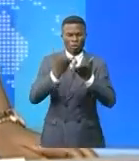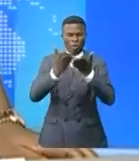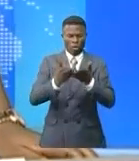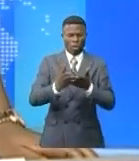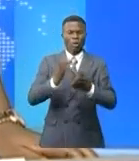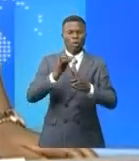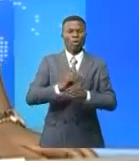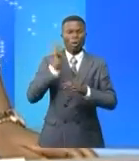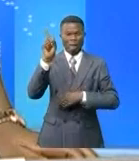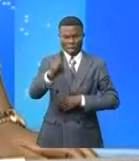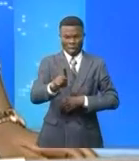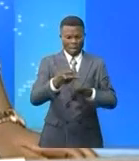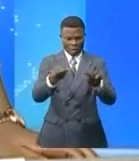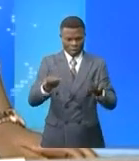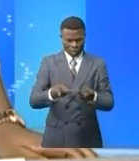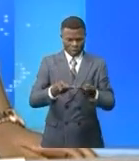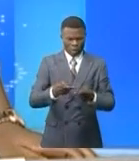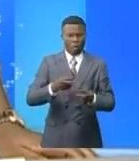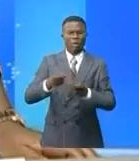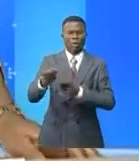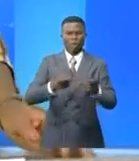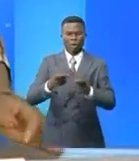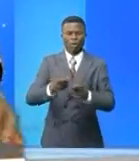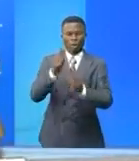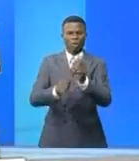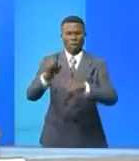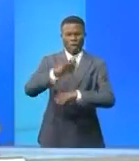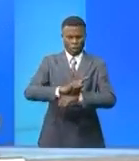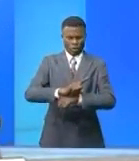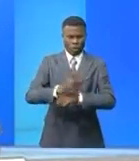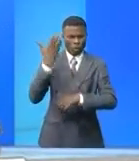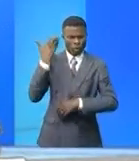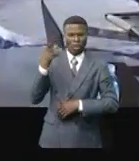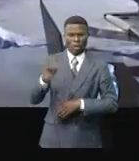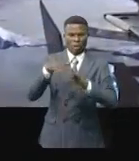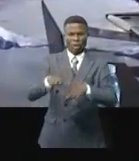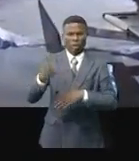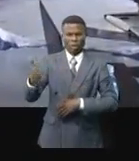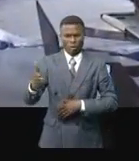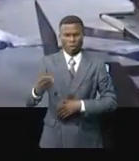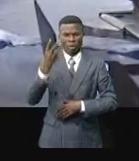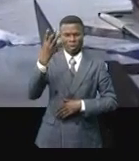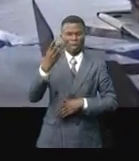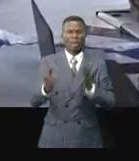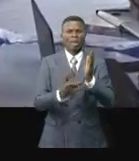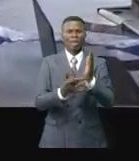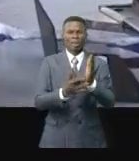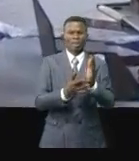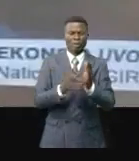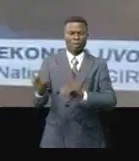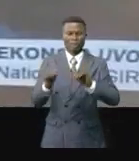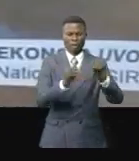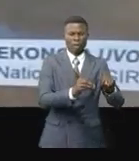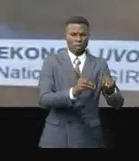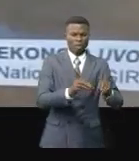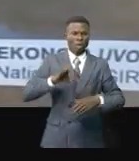installé pour assurer la gestion quotidienne du dit bassin. J'ai une carte stratégique pour la mise en place des